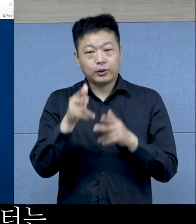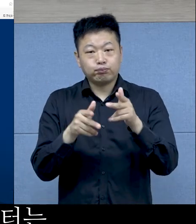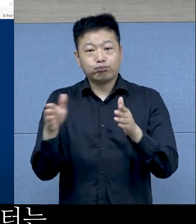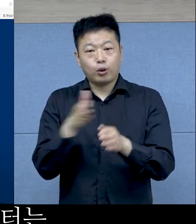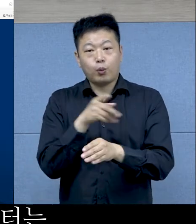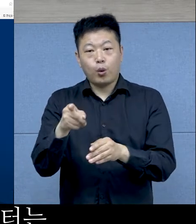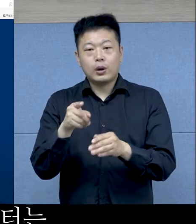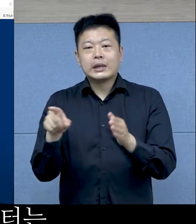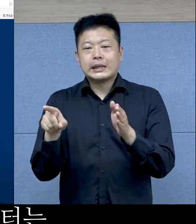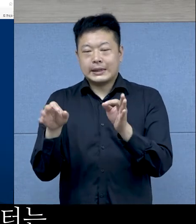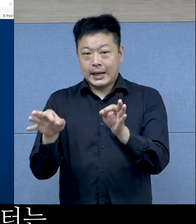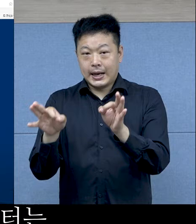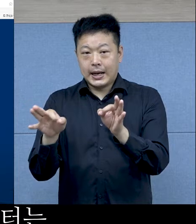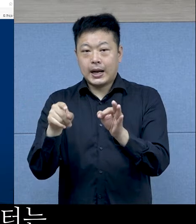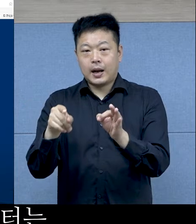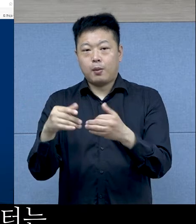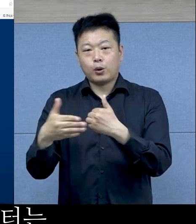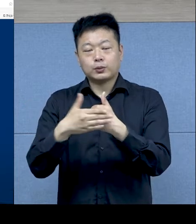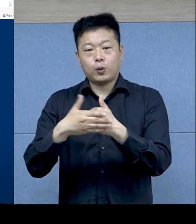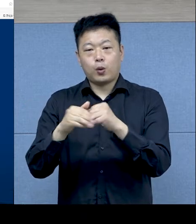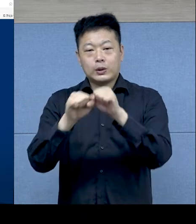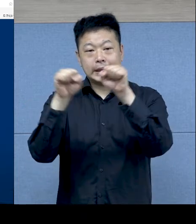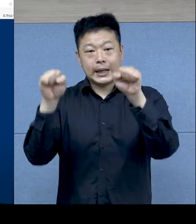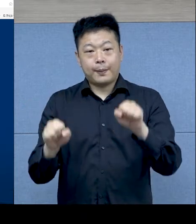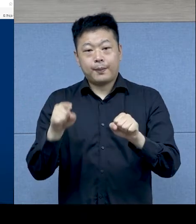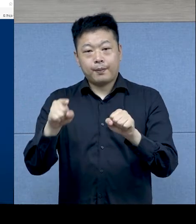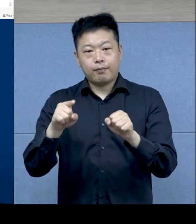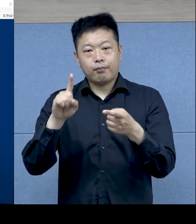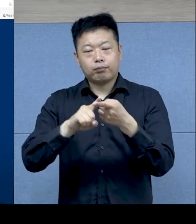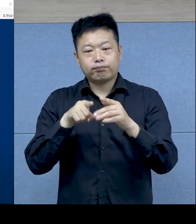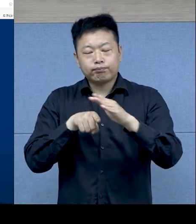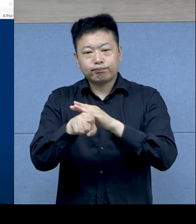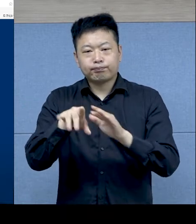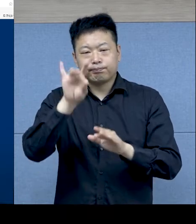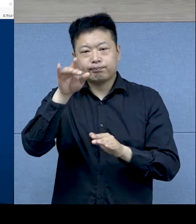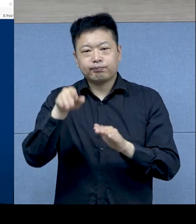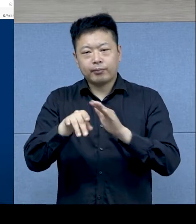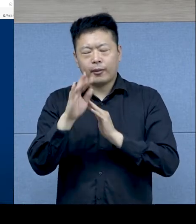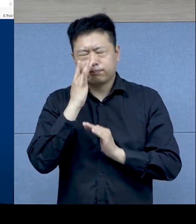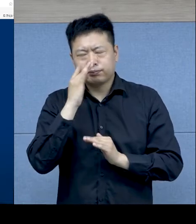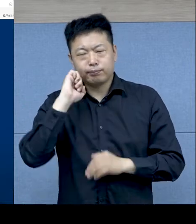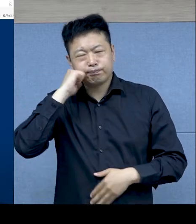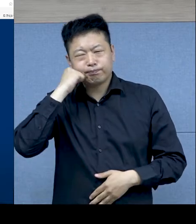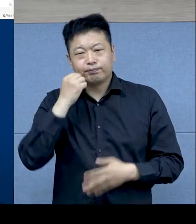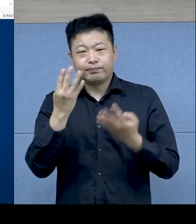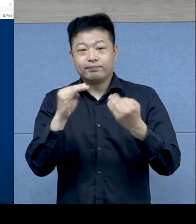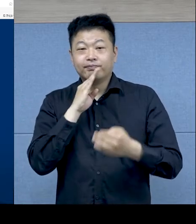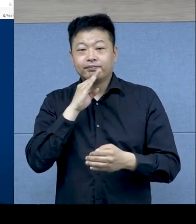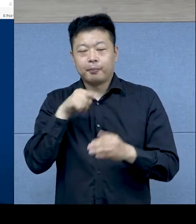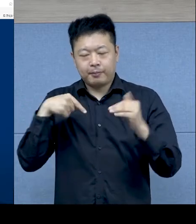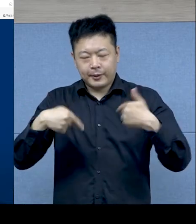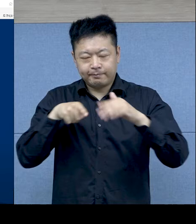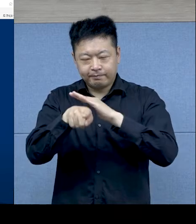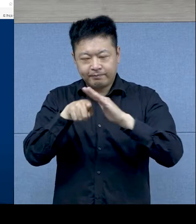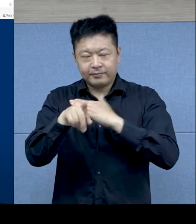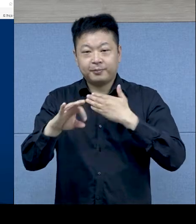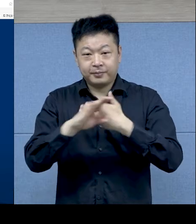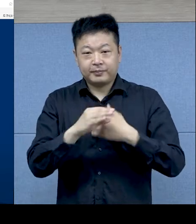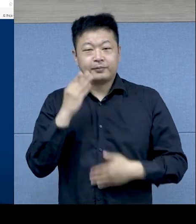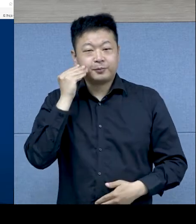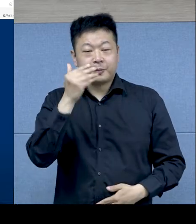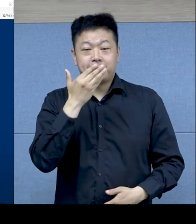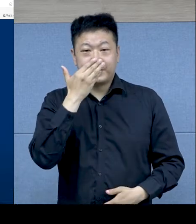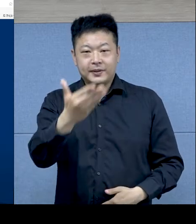신한은행 보조금 관리 시스템을 사용하시게 되는데요. 시스템 활용이 처음에는 다소 어렵게 느껴지실 수 있지만